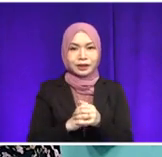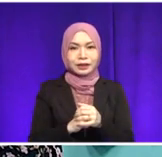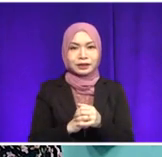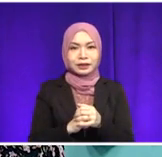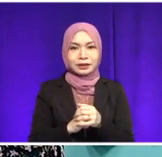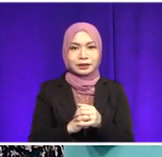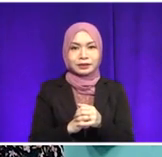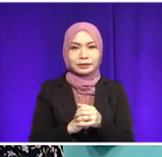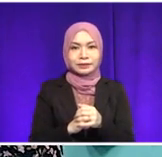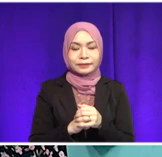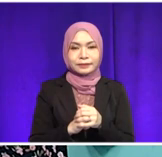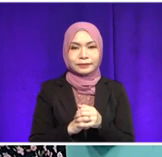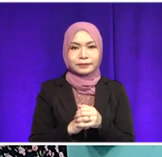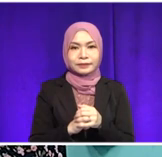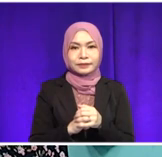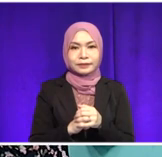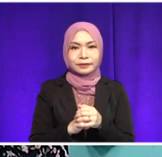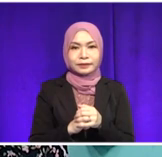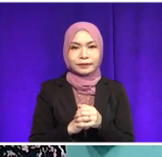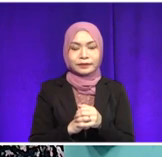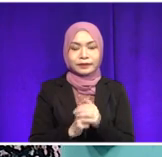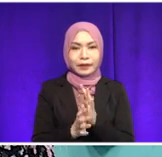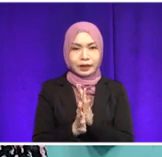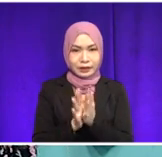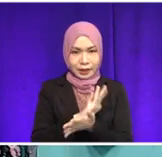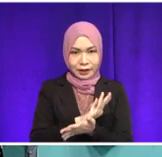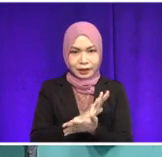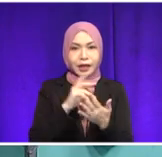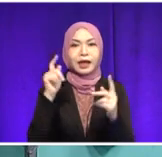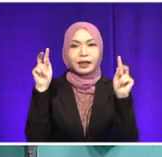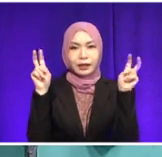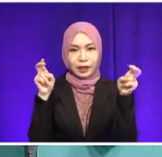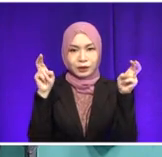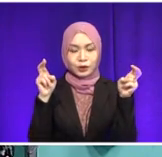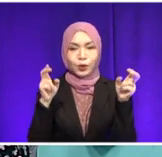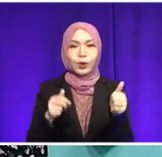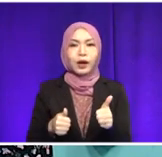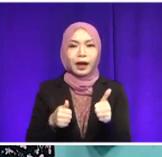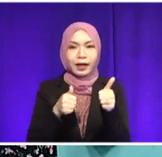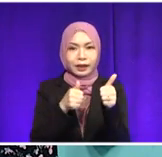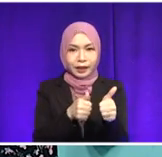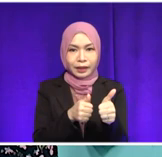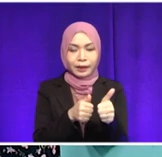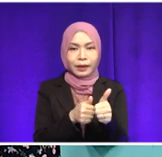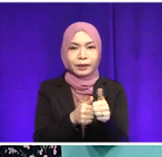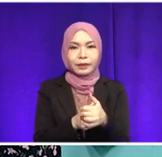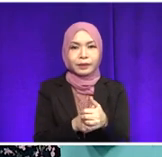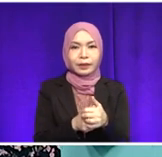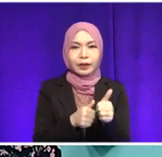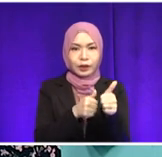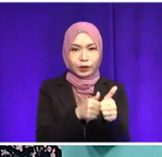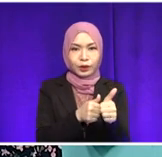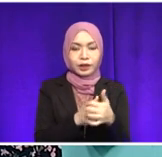ciri-ciri Project brief Oke ini akan memberi pengaruh kepada nilai pasaran produk tersebut Oke contohnya ya